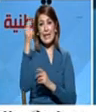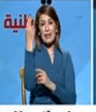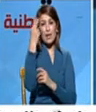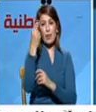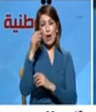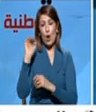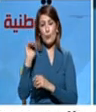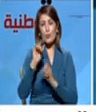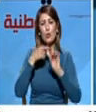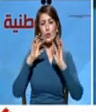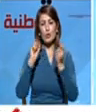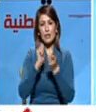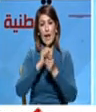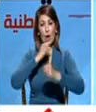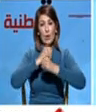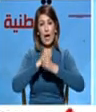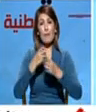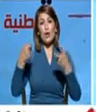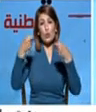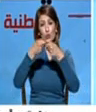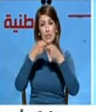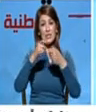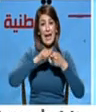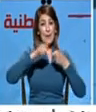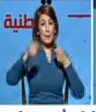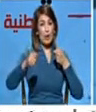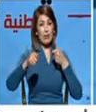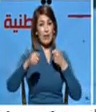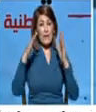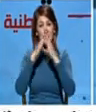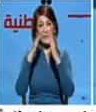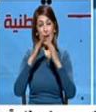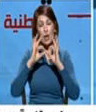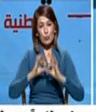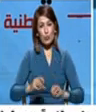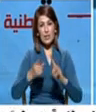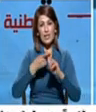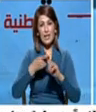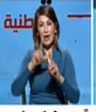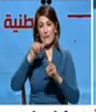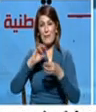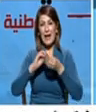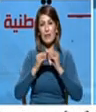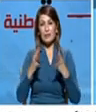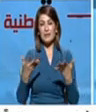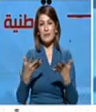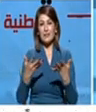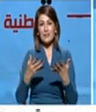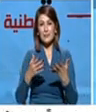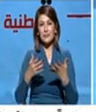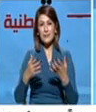اللي هو العمل عن بعد بالنسبه للعديد القطاعات اللي حبينا معناها الخليه والامكانيه